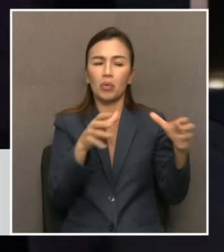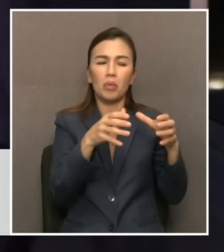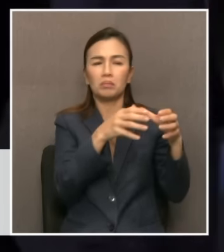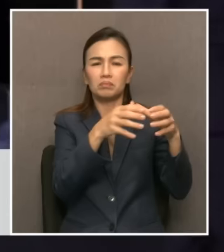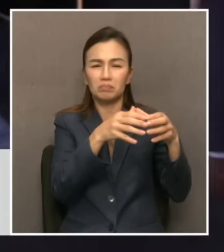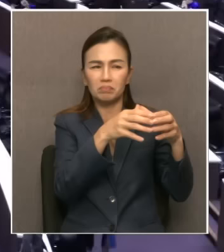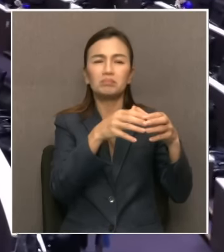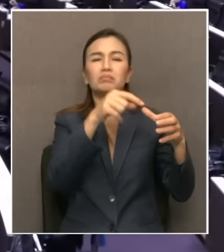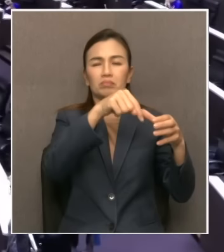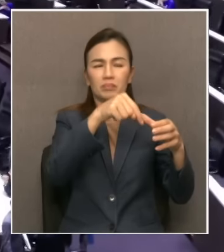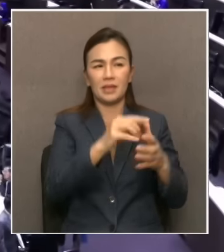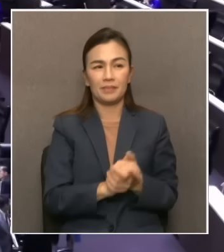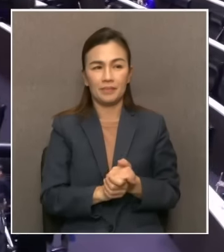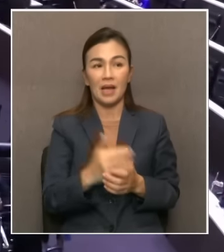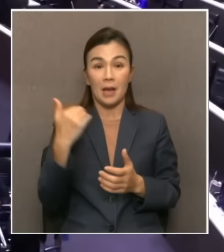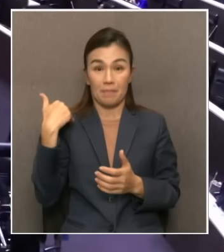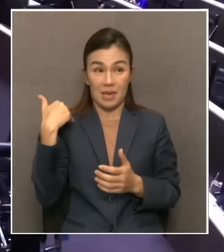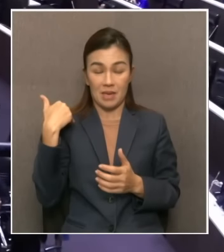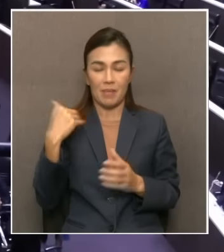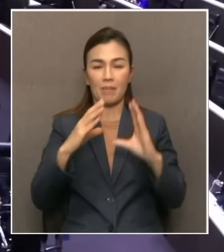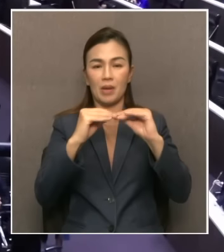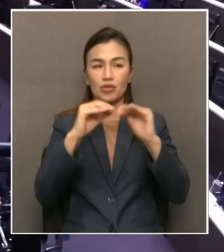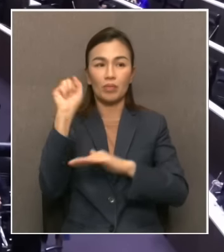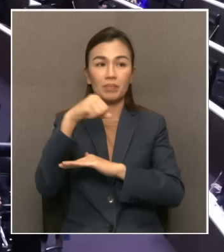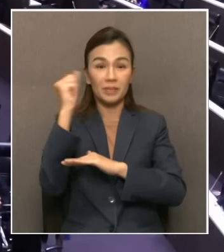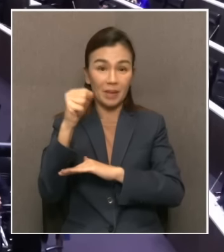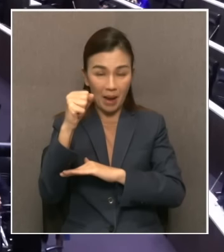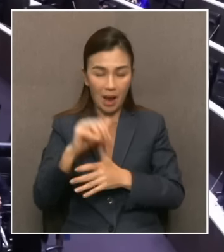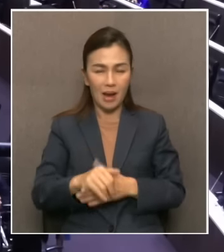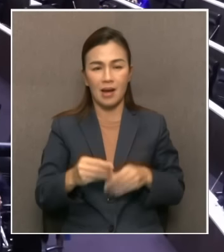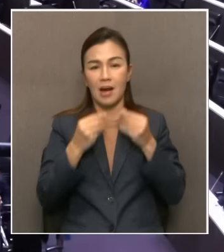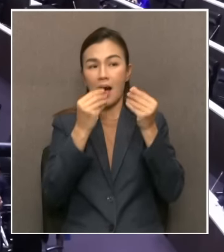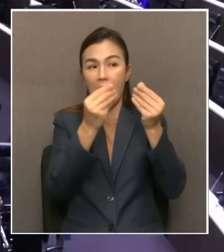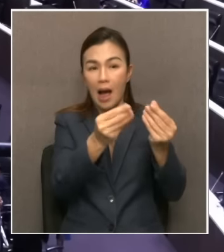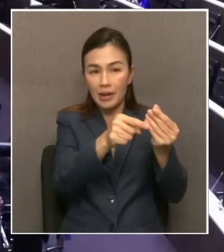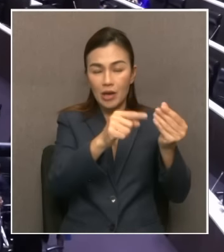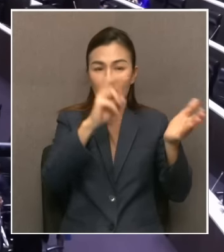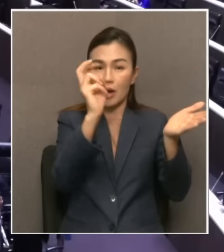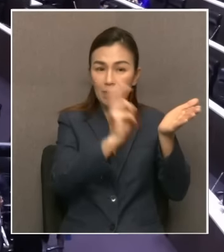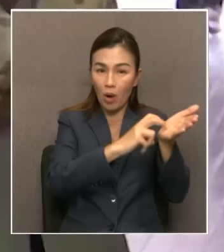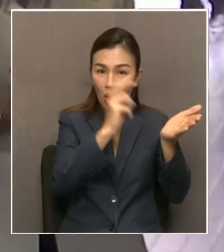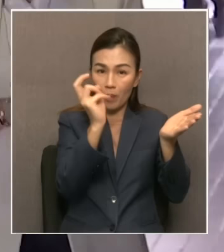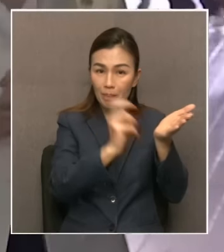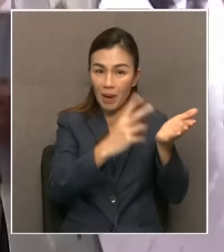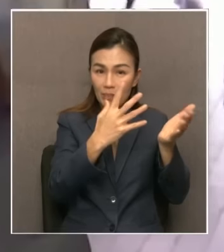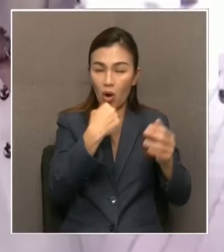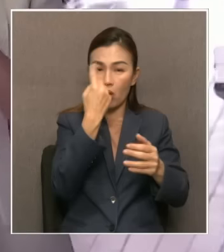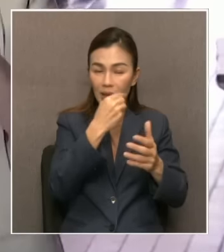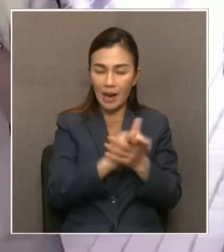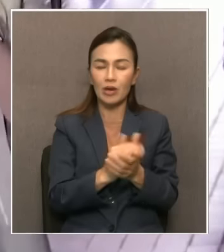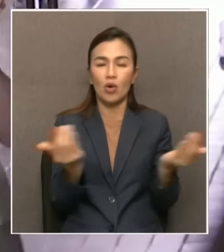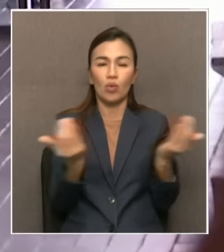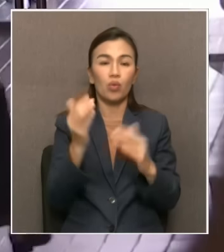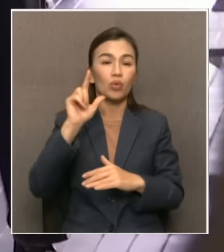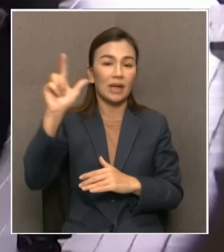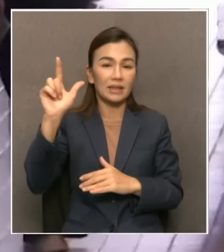ผู้แทนราษฎรนัดพิเศษนะคะได้ลงมติเสียงข้างมากค่ะให้ความเห็นชอบนางสาวแพทองธารชินวัตรแคนดิเดตนายกรัฐมนตรีจาก